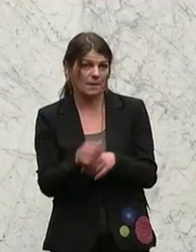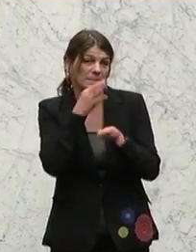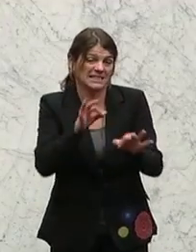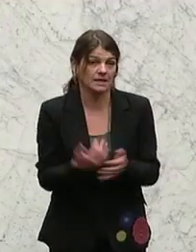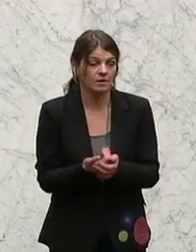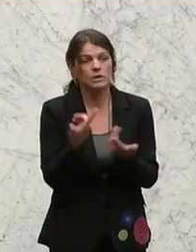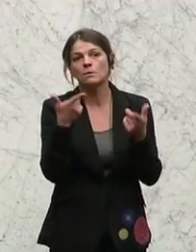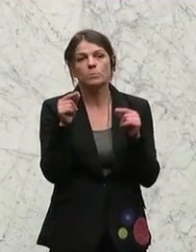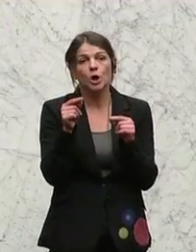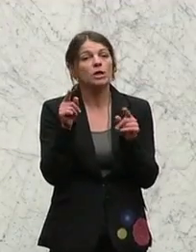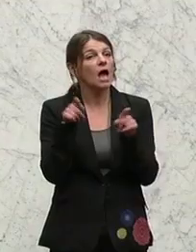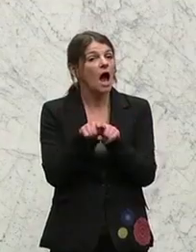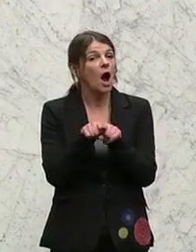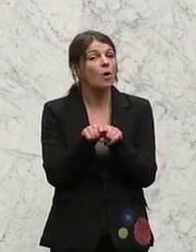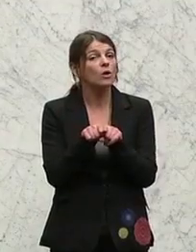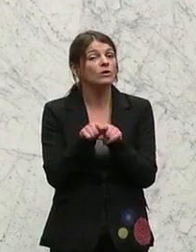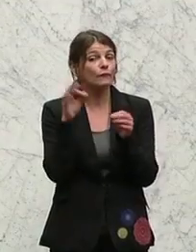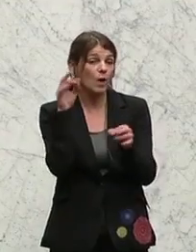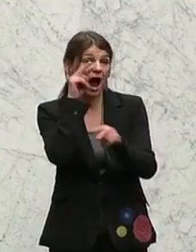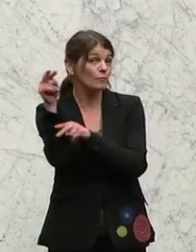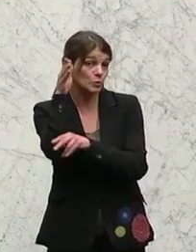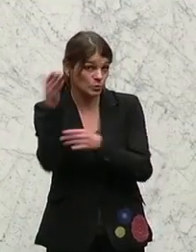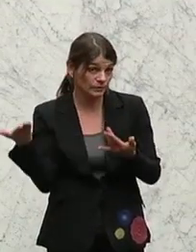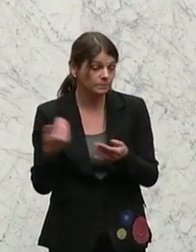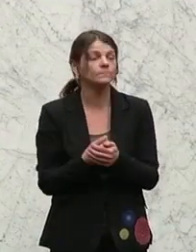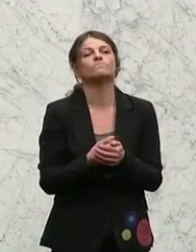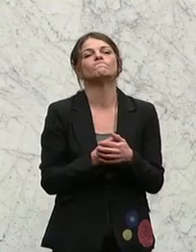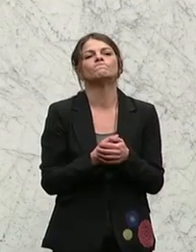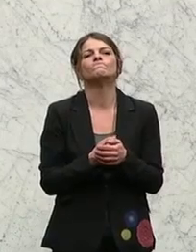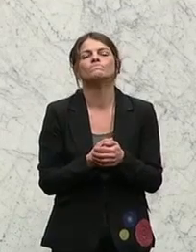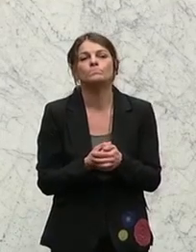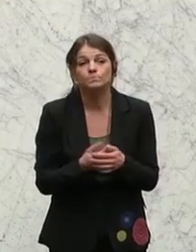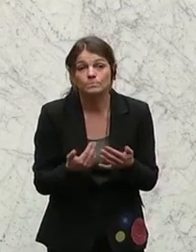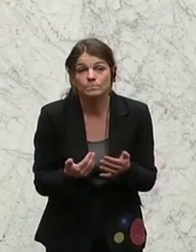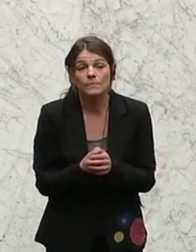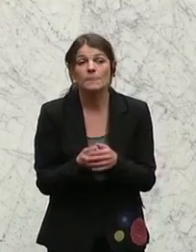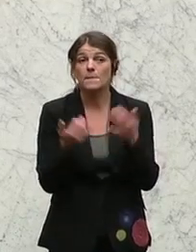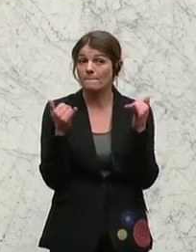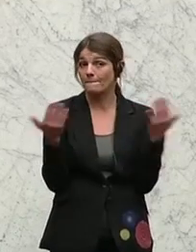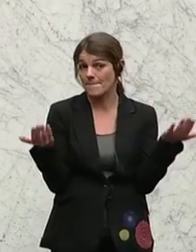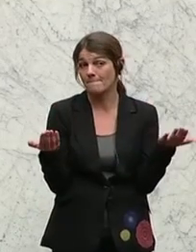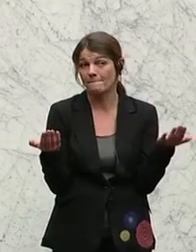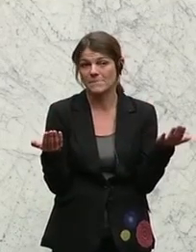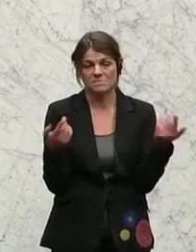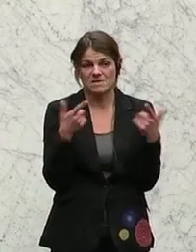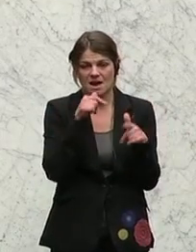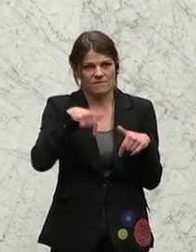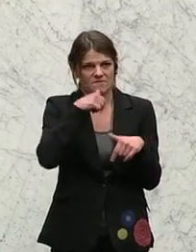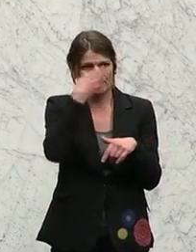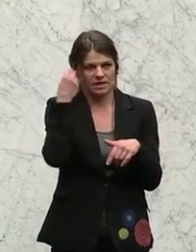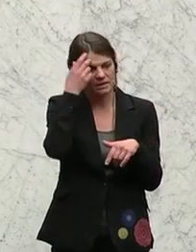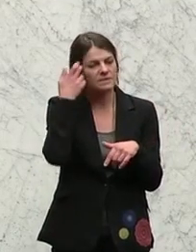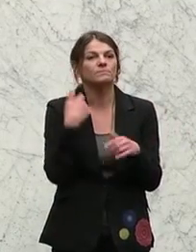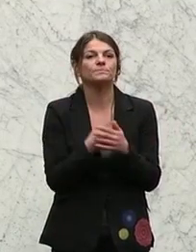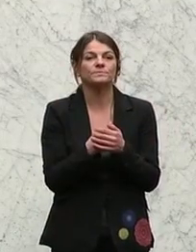in der Folge auch für die Aufsicht. Ja, und man darf jetzt hier nicht vergessen, und das